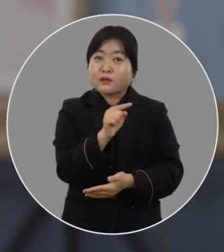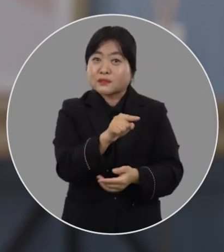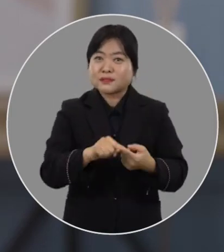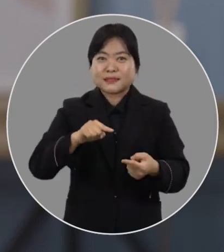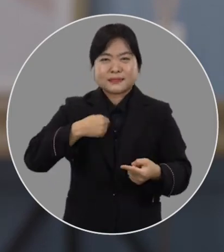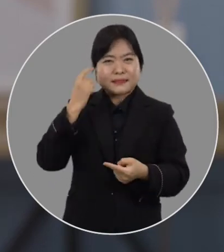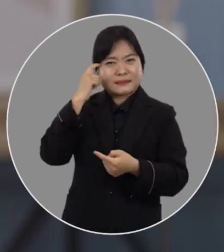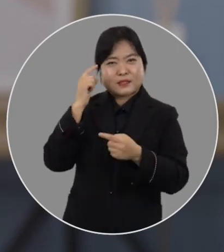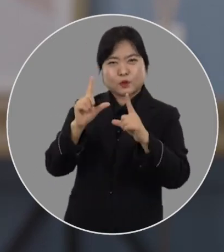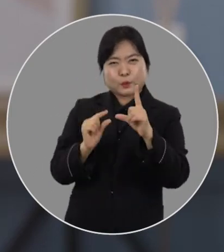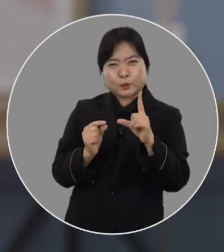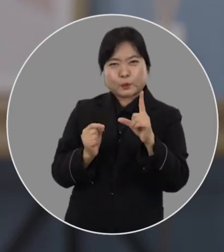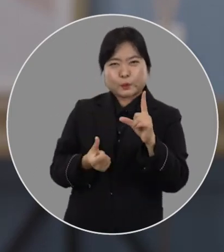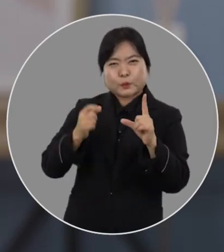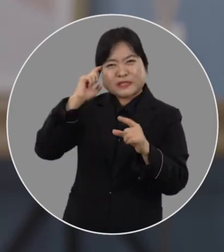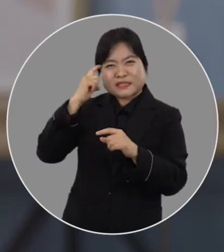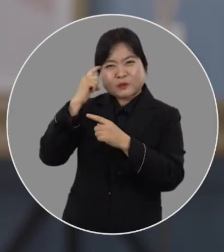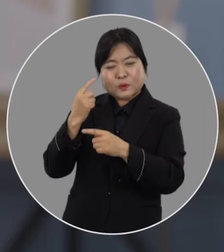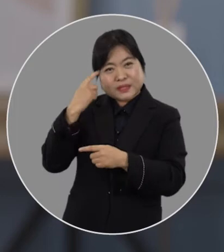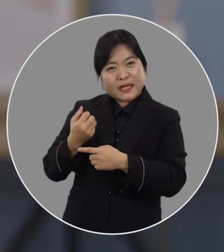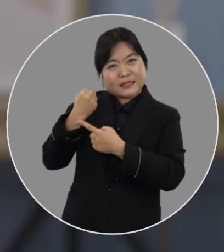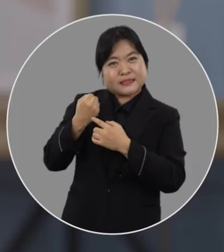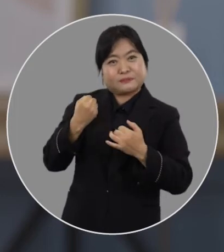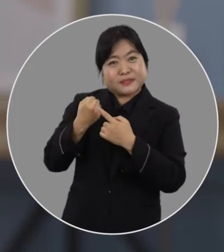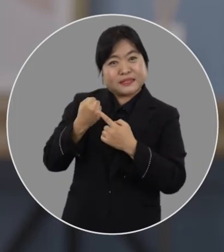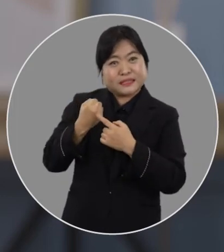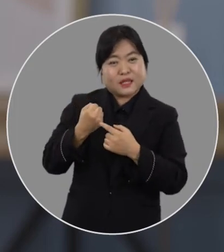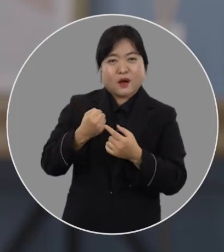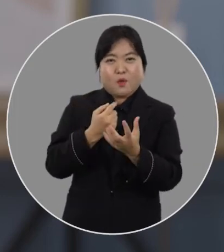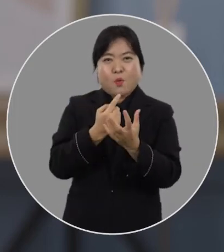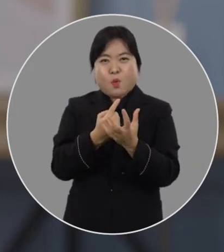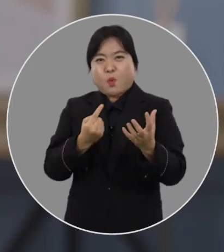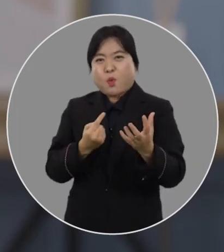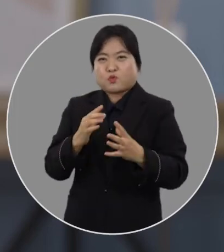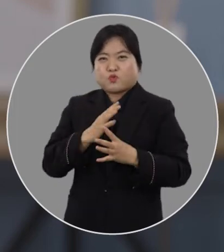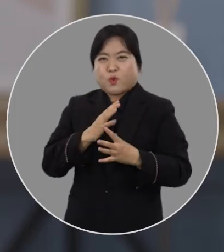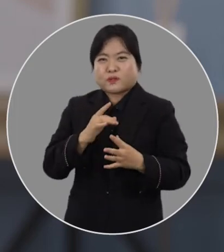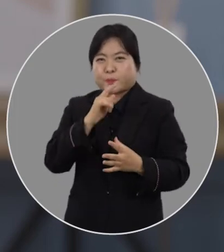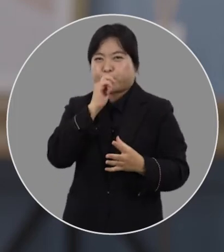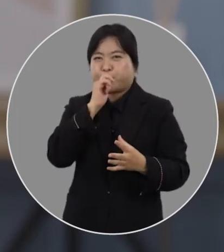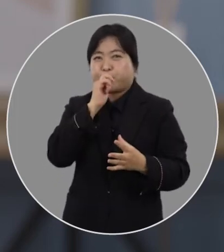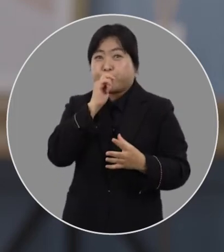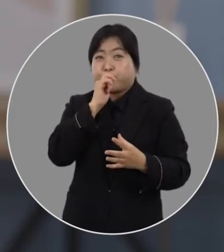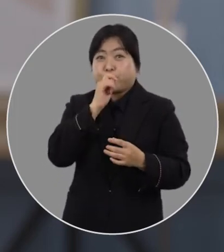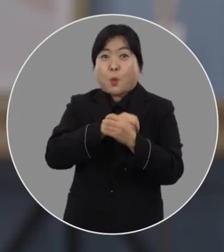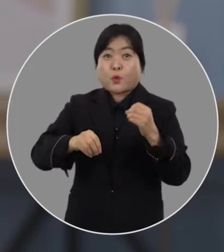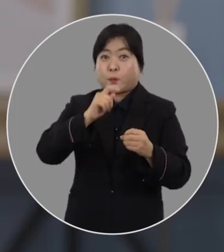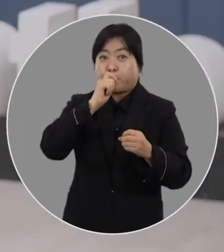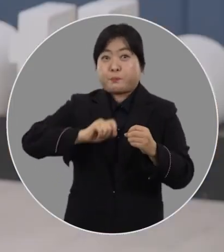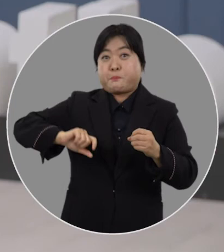자신의 의견이 소수 의견에 해당한다고 생각하는 사람들이 고립감을 두려워해서 이견 제시를 꺼리기 때문이라는